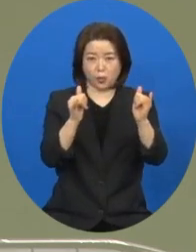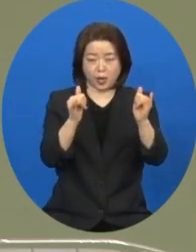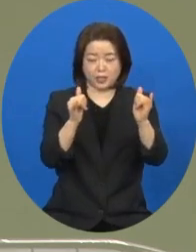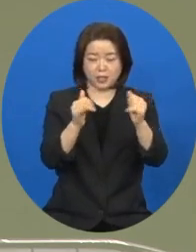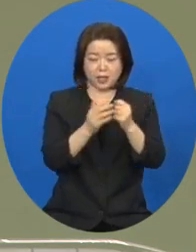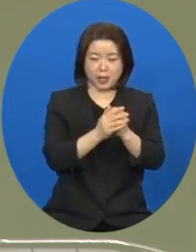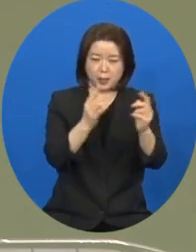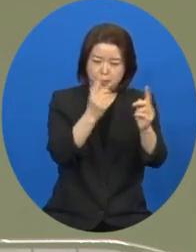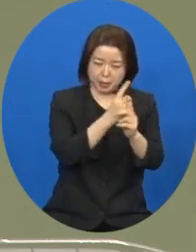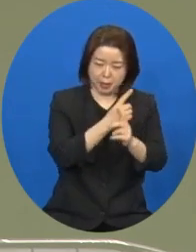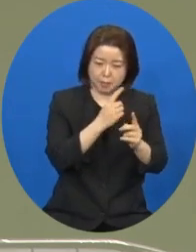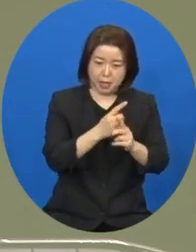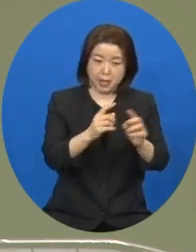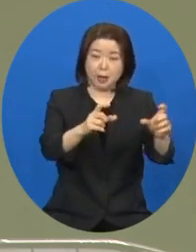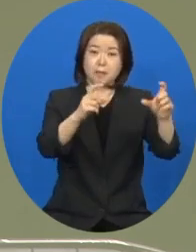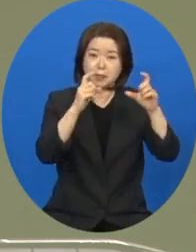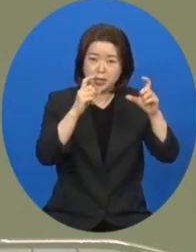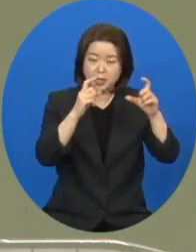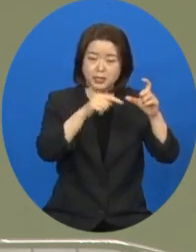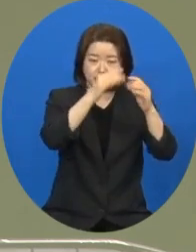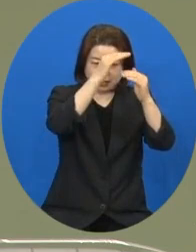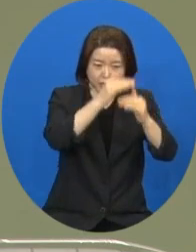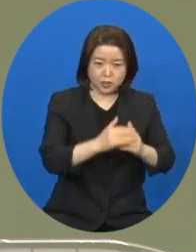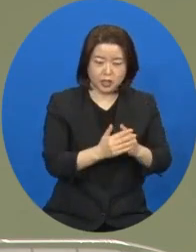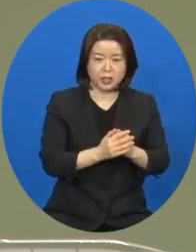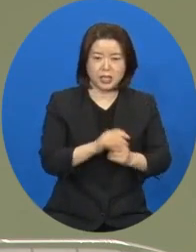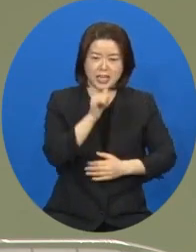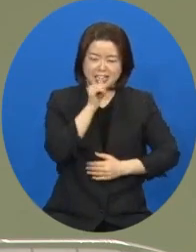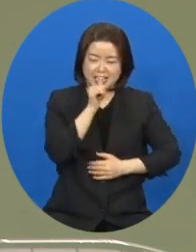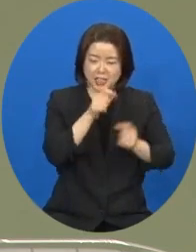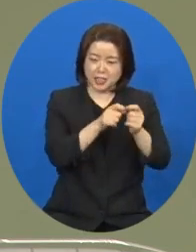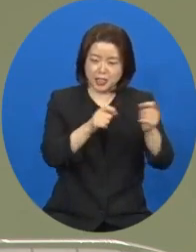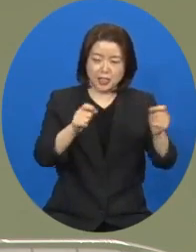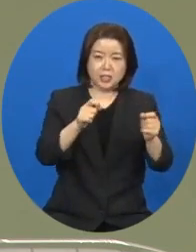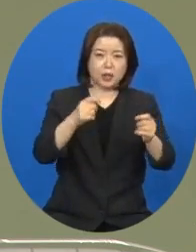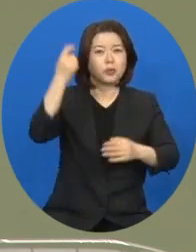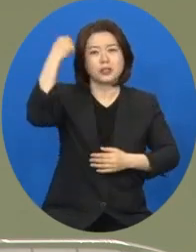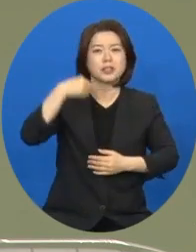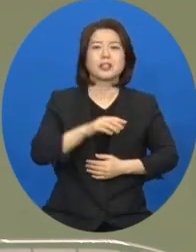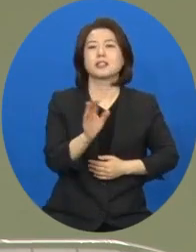판정을 받는 과정이 절대로 길다고 느껴지지 않는